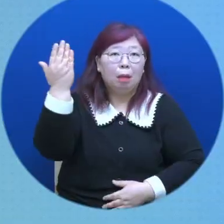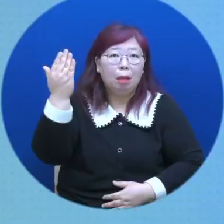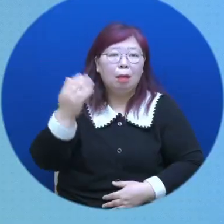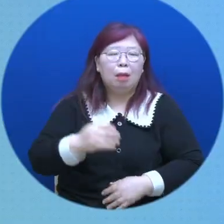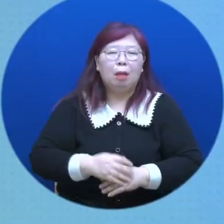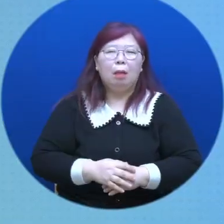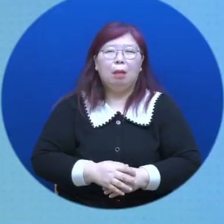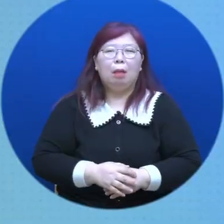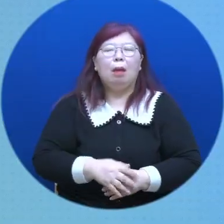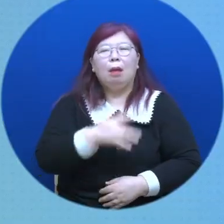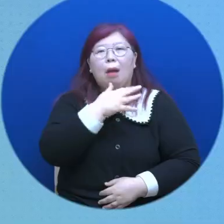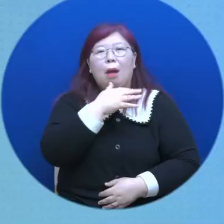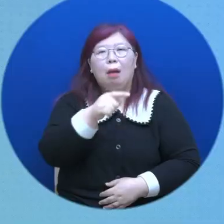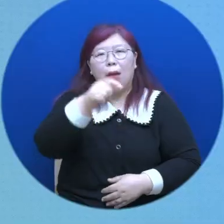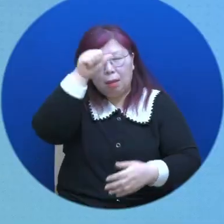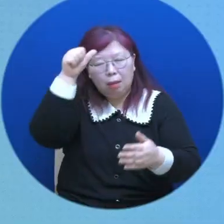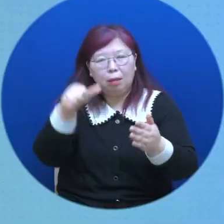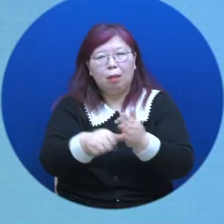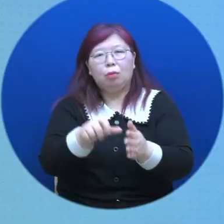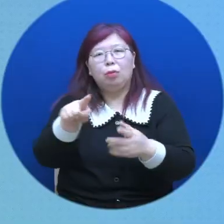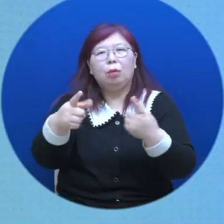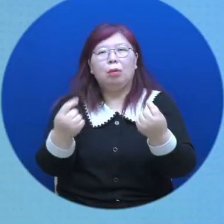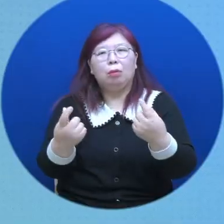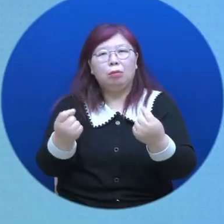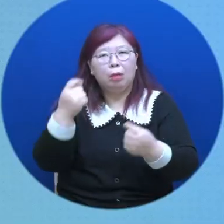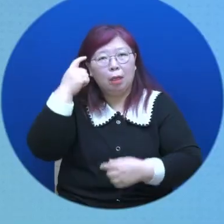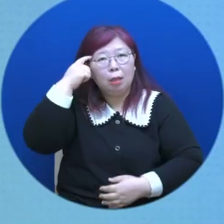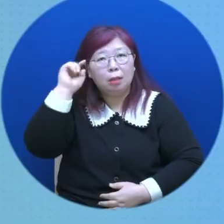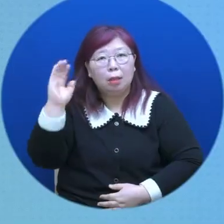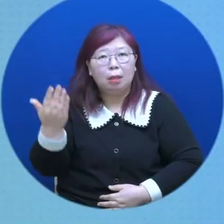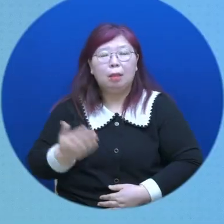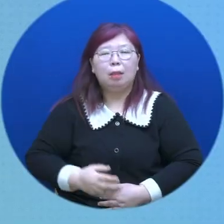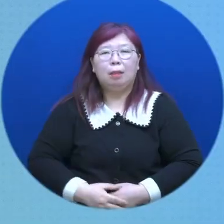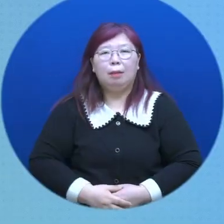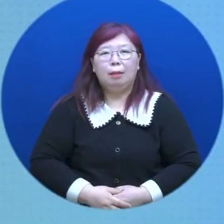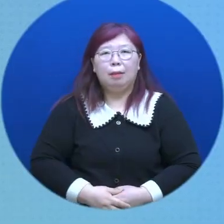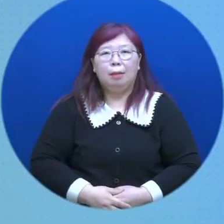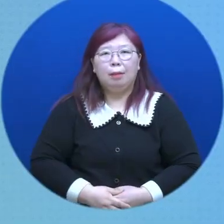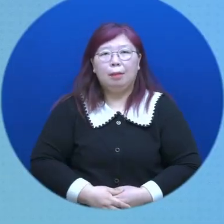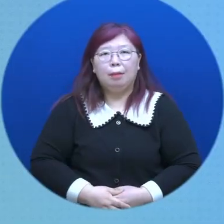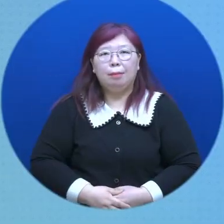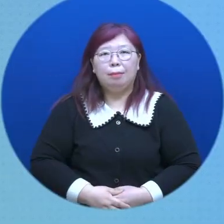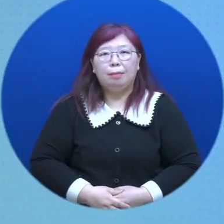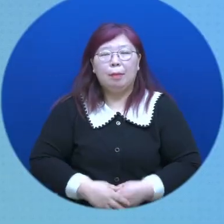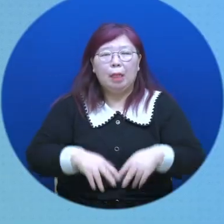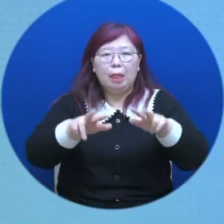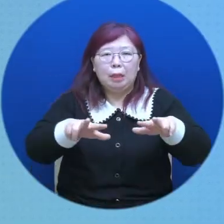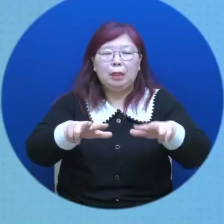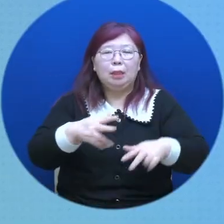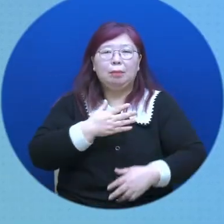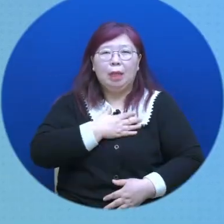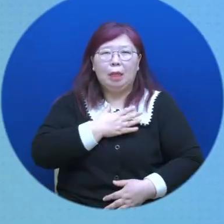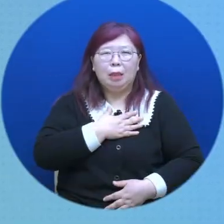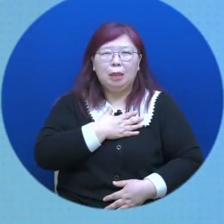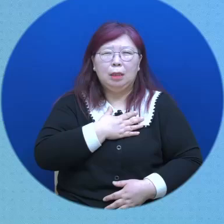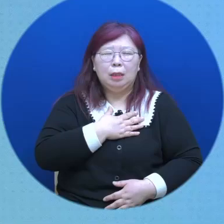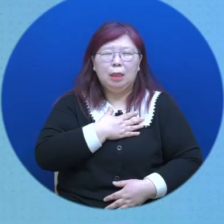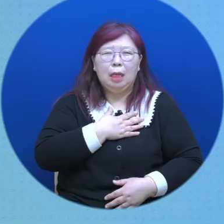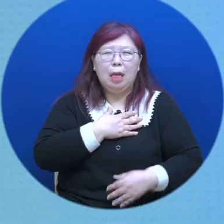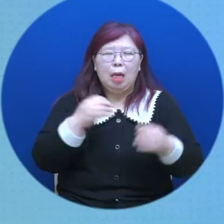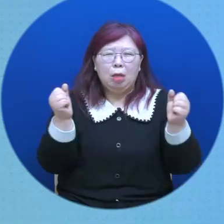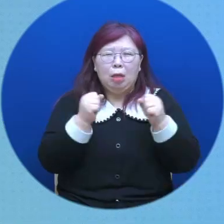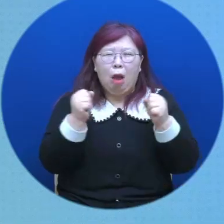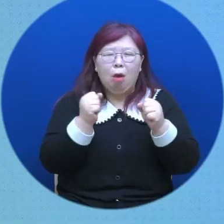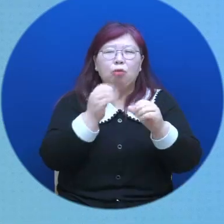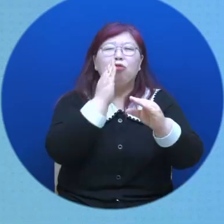인생도 저러하구나 하는 생각을 갖게 됐습니다. 지금 나는 한겨울을